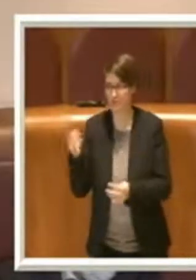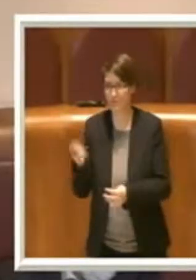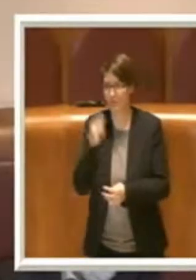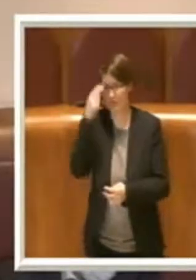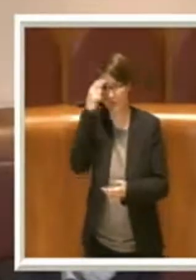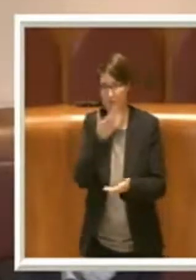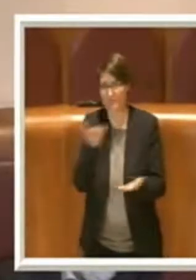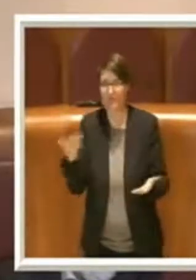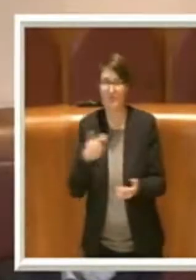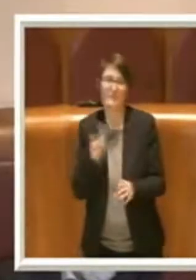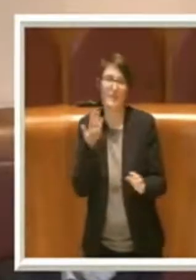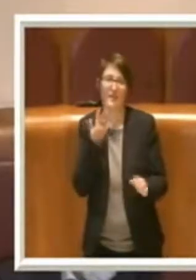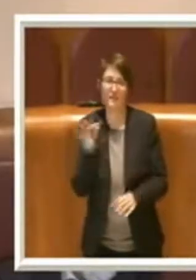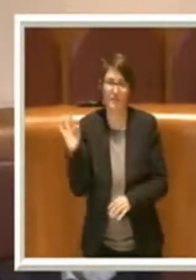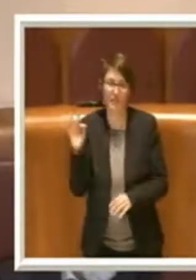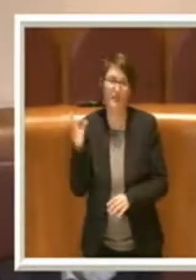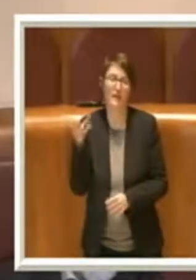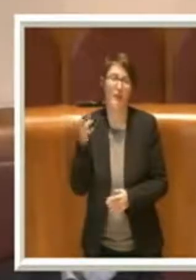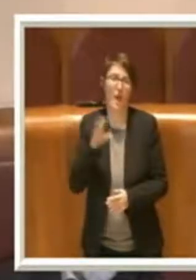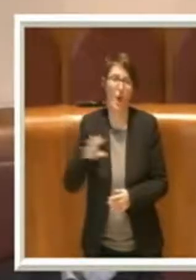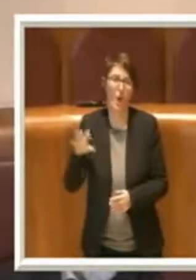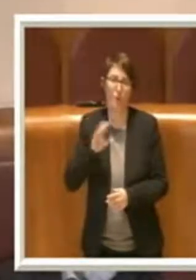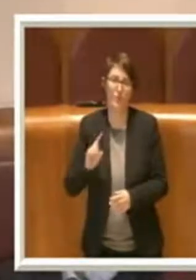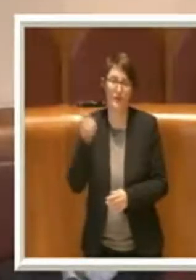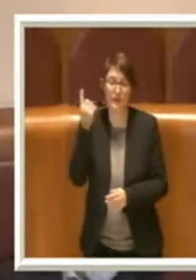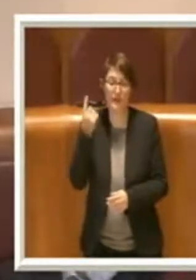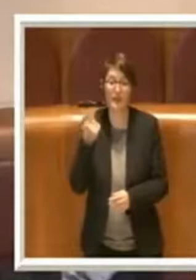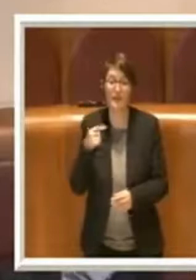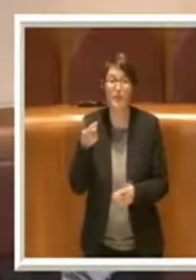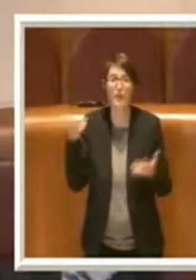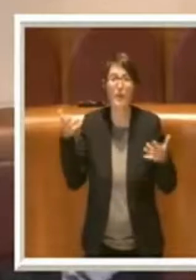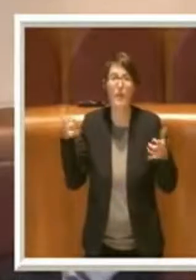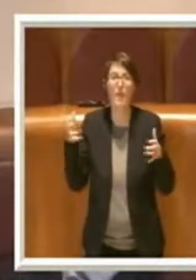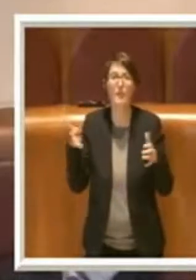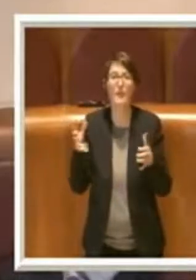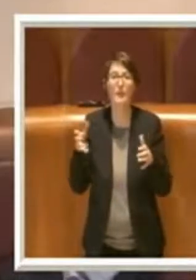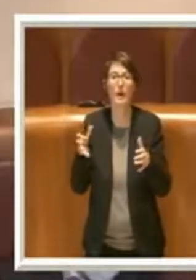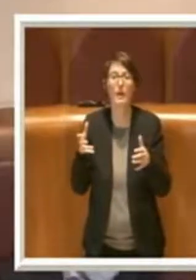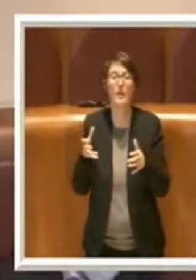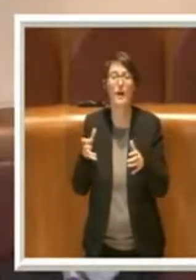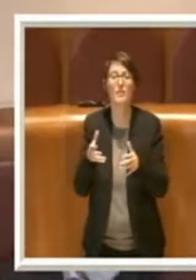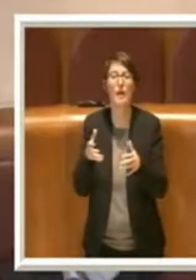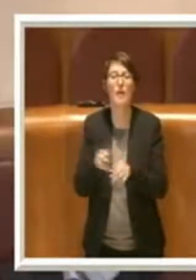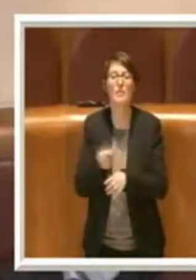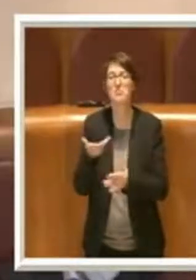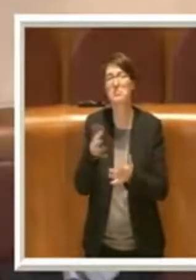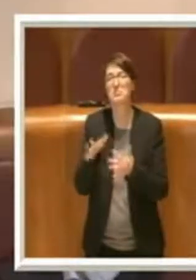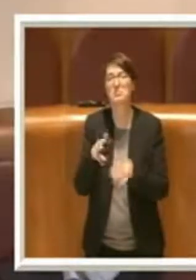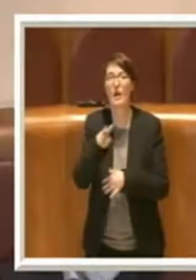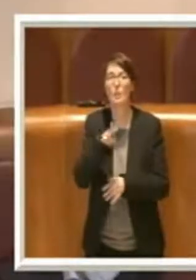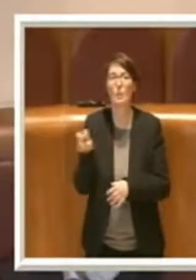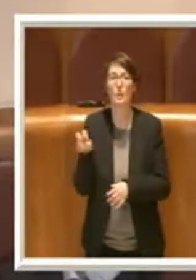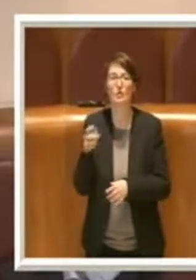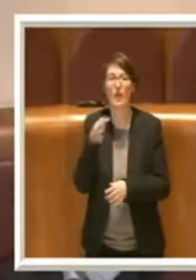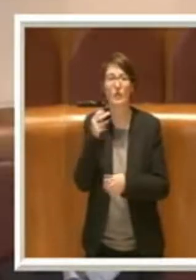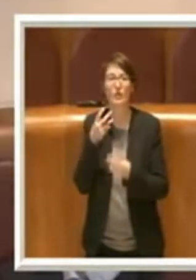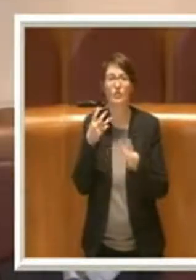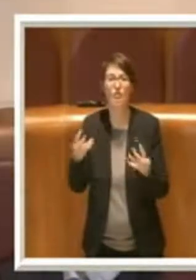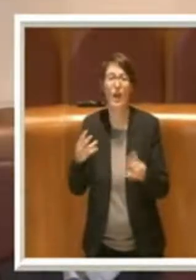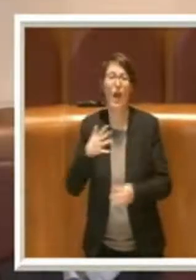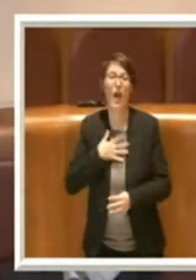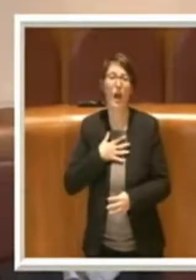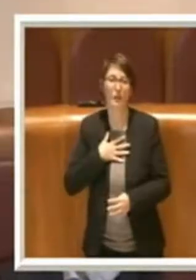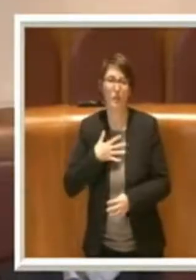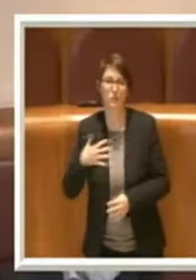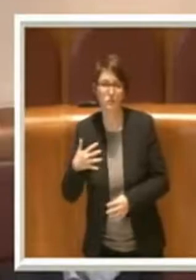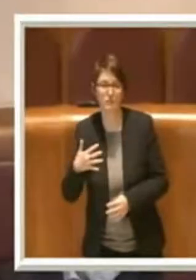rinomata in Europa, ci siamo trovati con 200 giardinieri con un'età molto avanzata. Perciò capite bene che lavorare